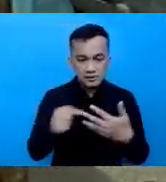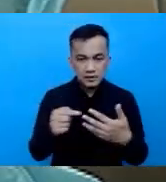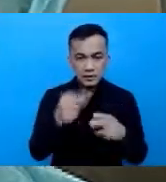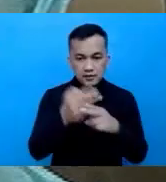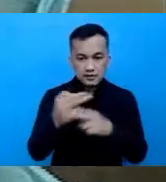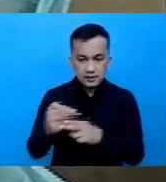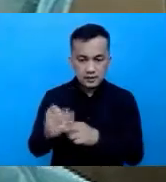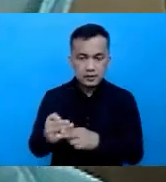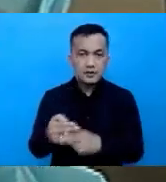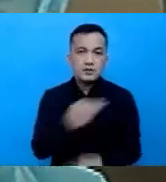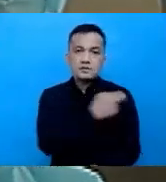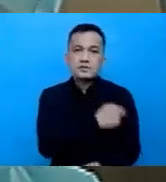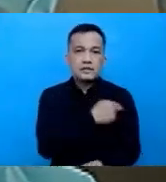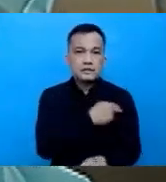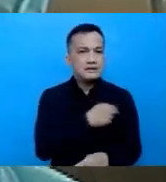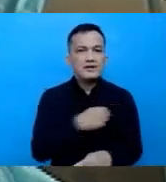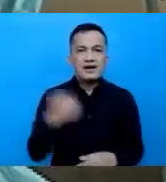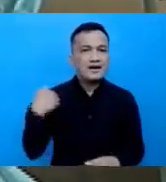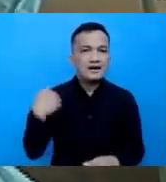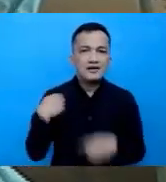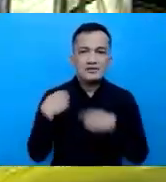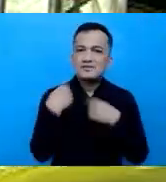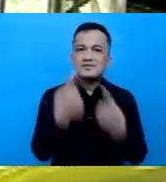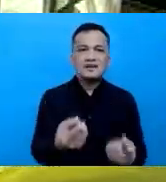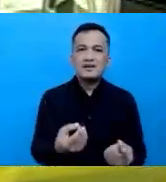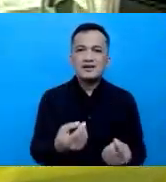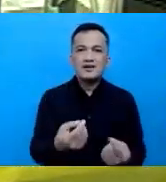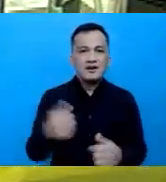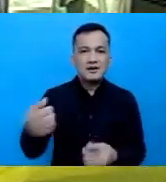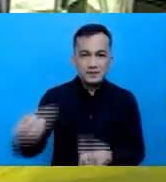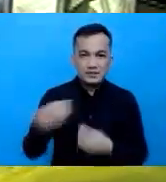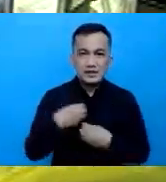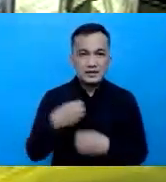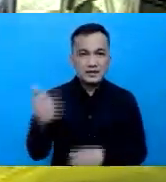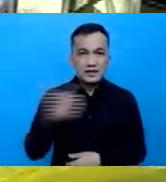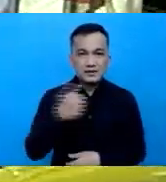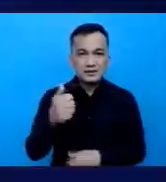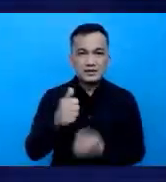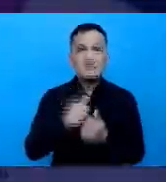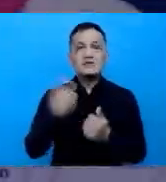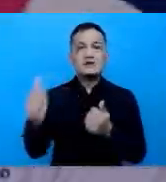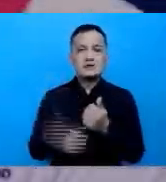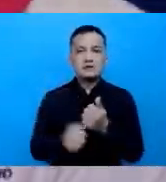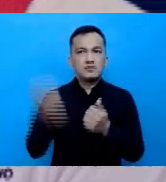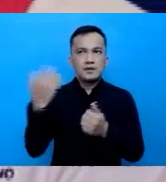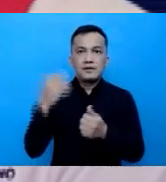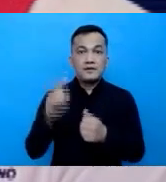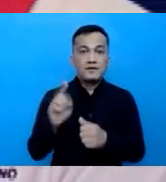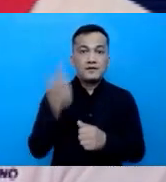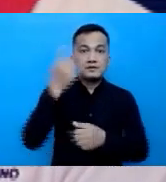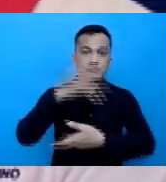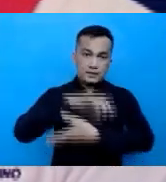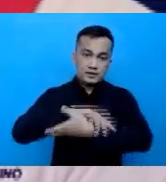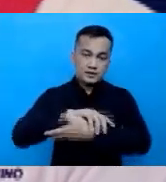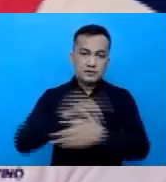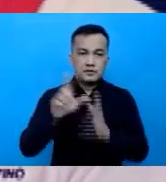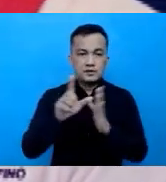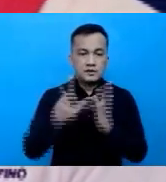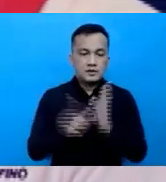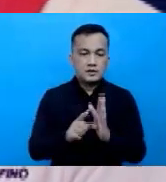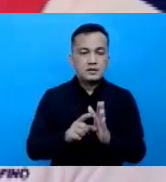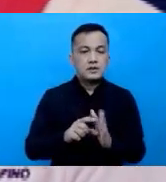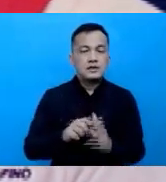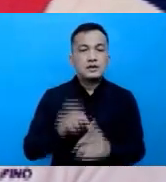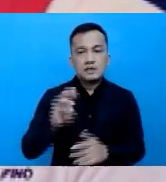na hanggang ngayon ay wala pang natatanggap na allowances sa ilalim ng nauna pang bayanihan law. Panigin General Hospital sa Region